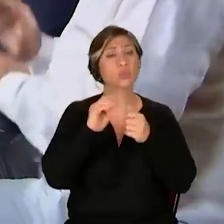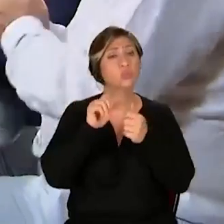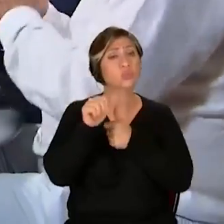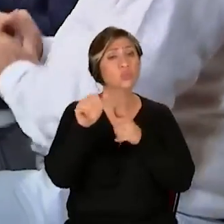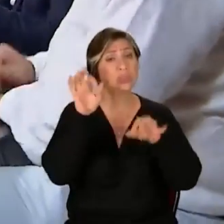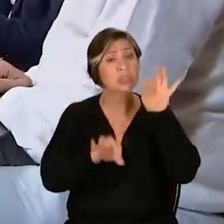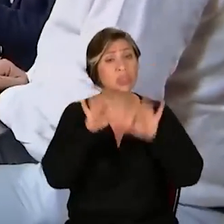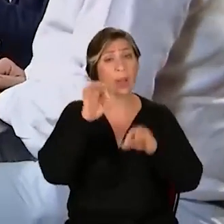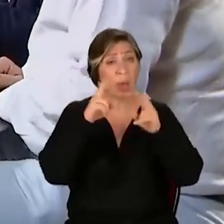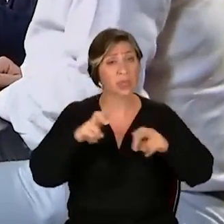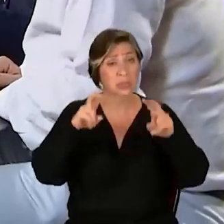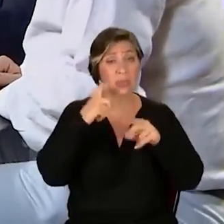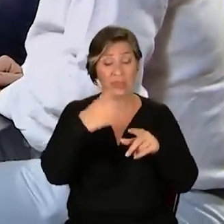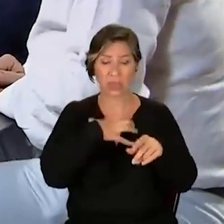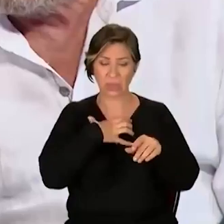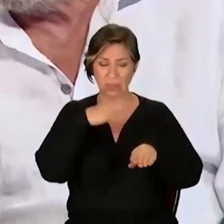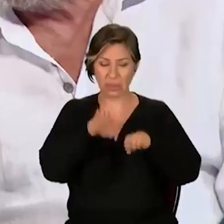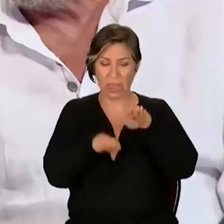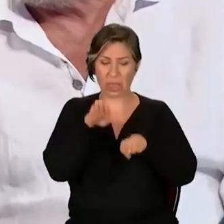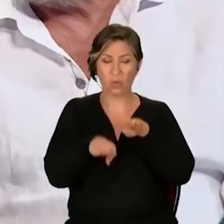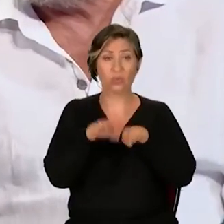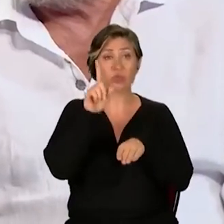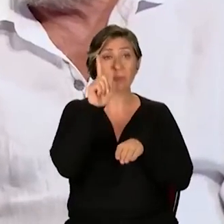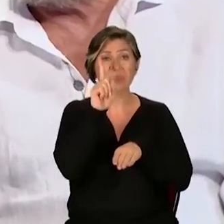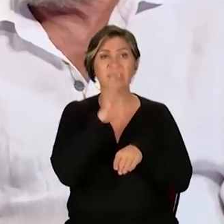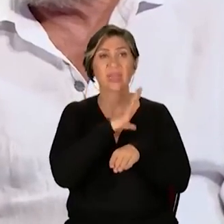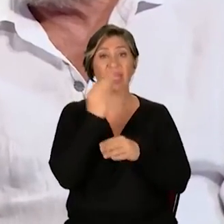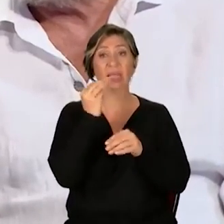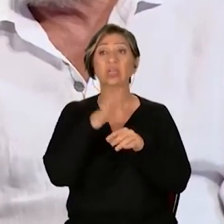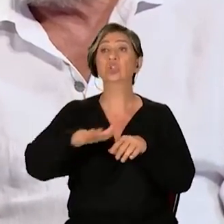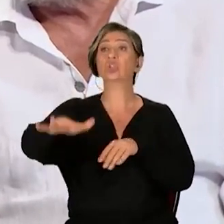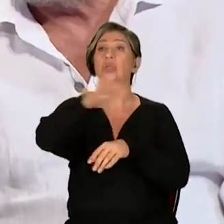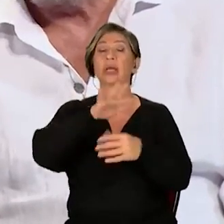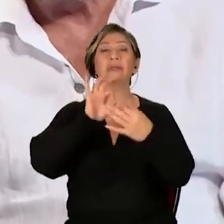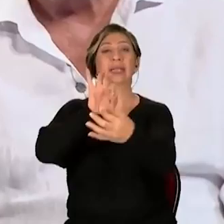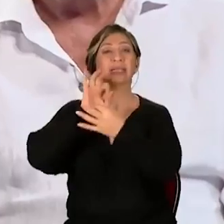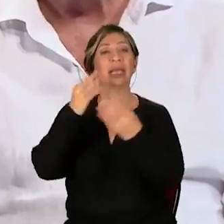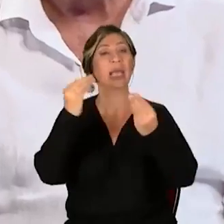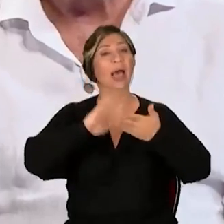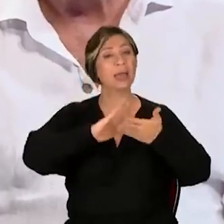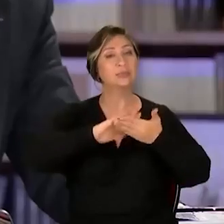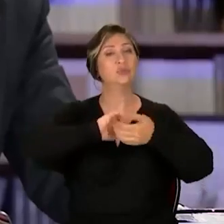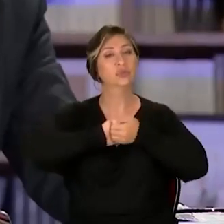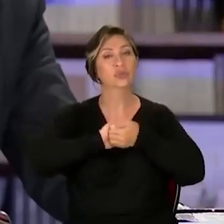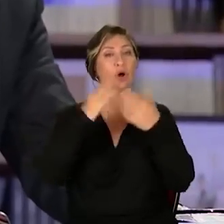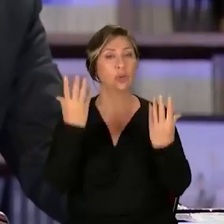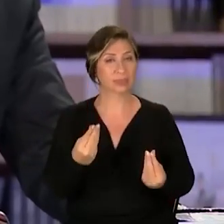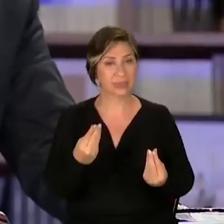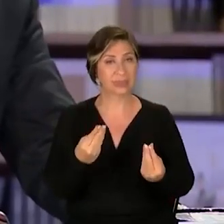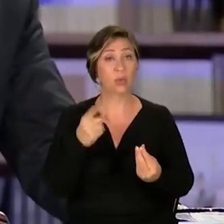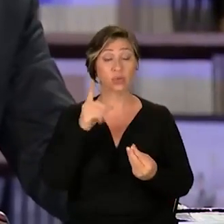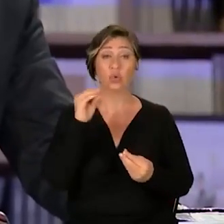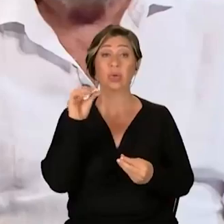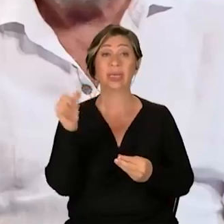baktığınızda. Bravo. Eğer siz dengeliyorsanız, burada bir tane faktör var. İyi sosyalleşebilmek, iyi arkadaşlarınızın, dostlarınızın evet, olması. O